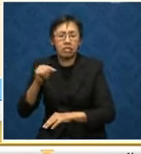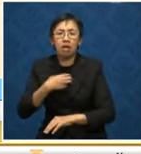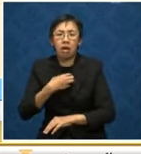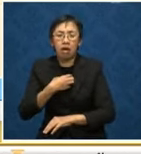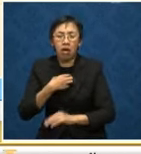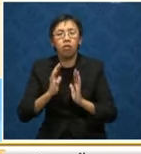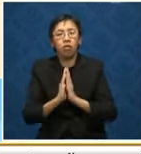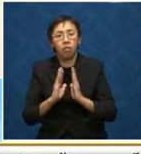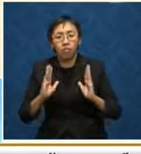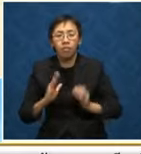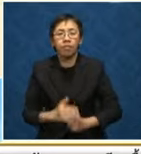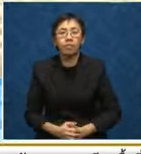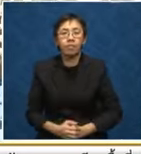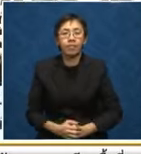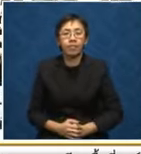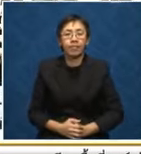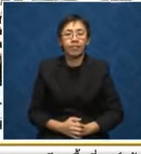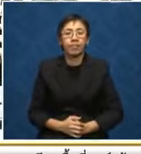อบพระคุณค่ะ